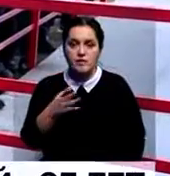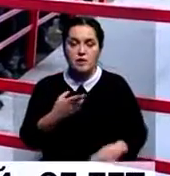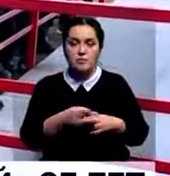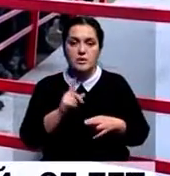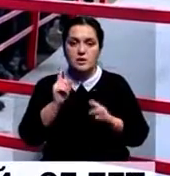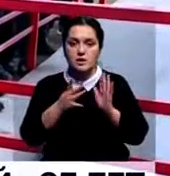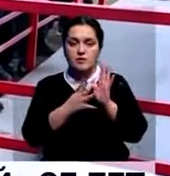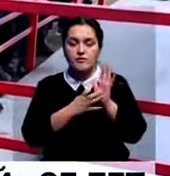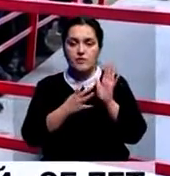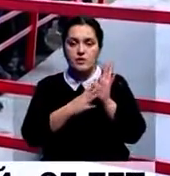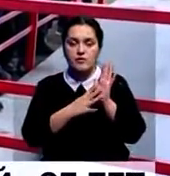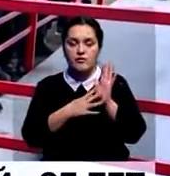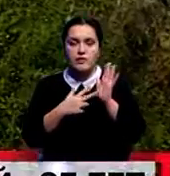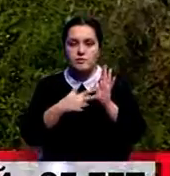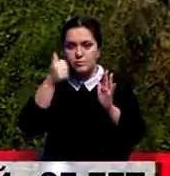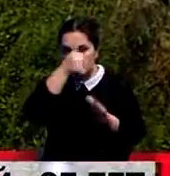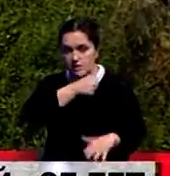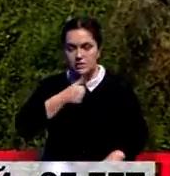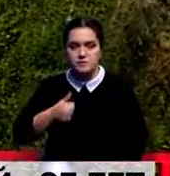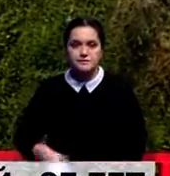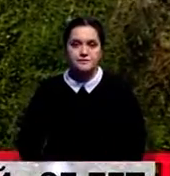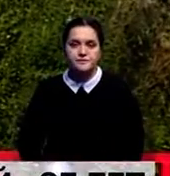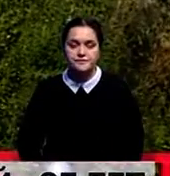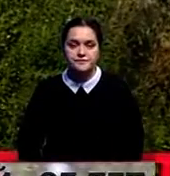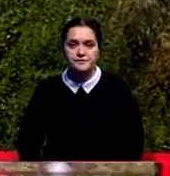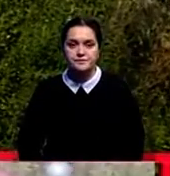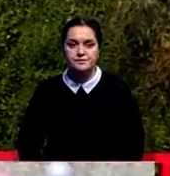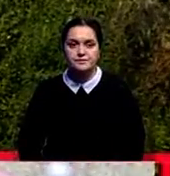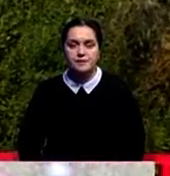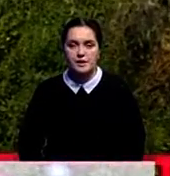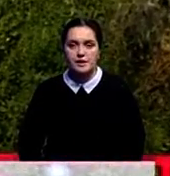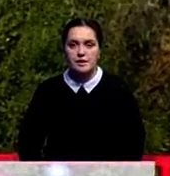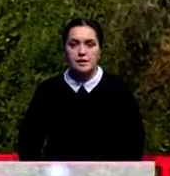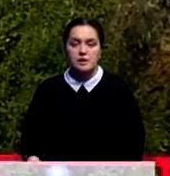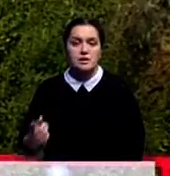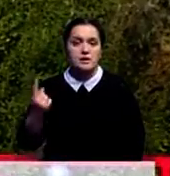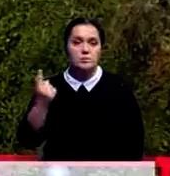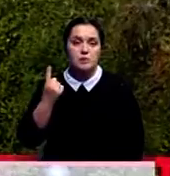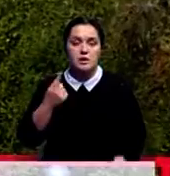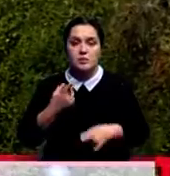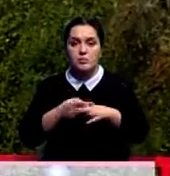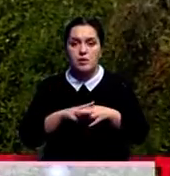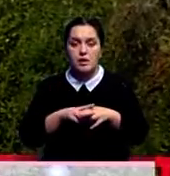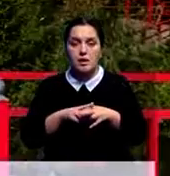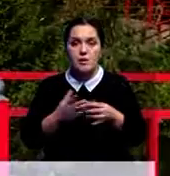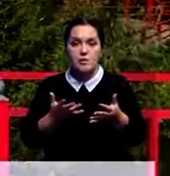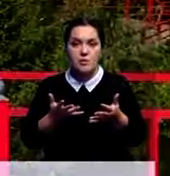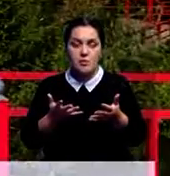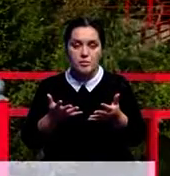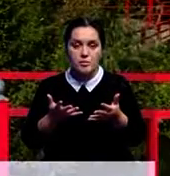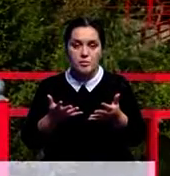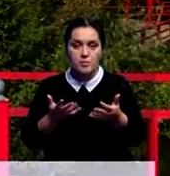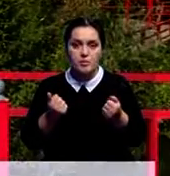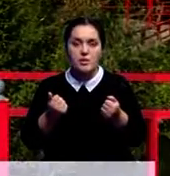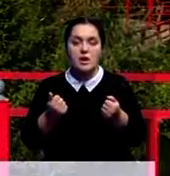в 1998 году. Это первая отечественная порода, которая вывела после получения независимости Казахстана. В